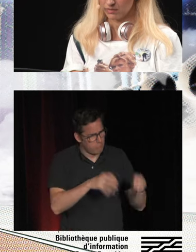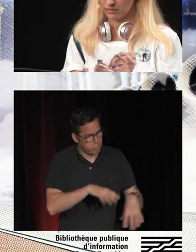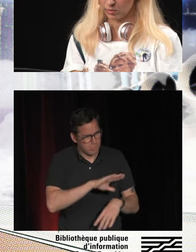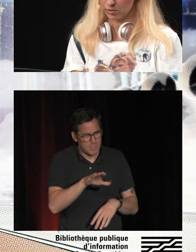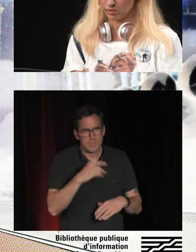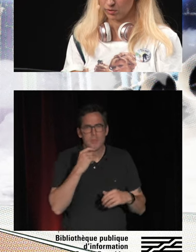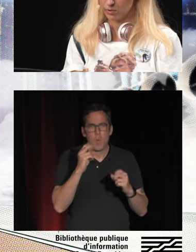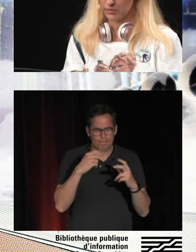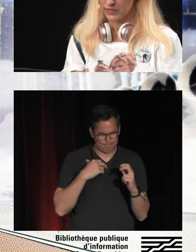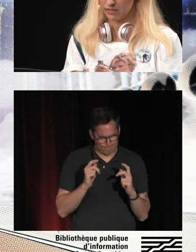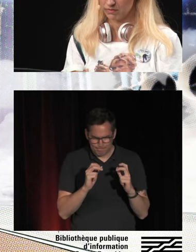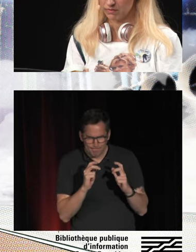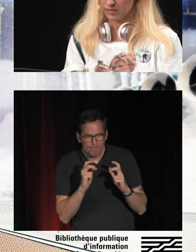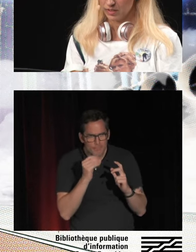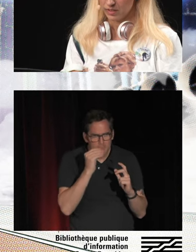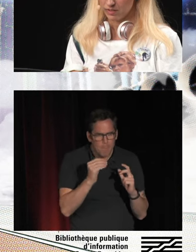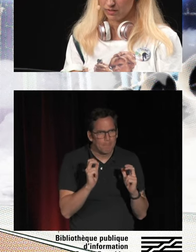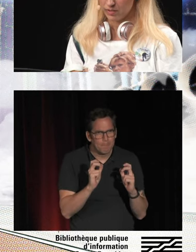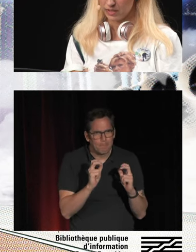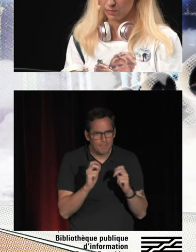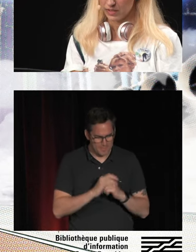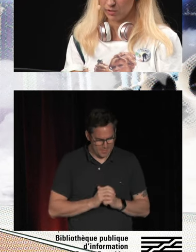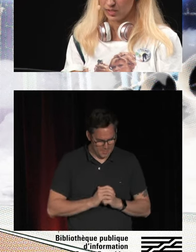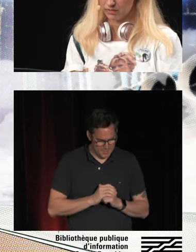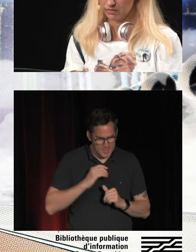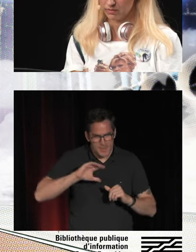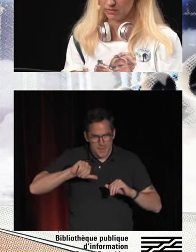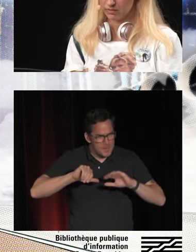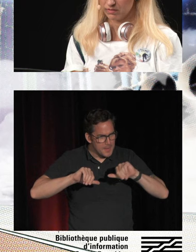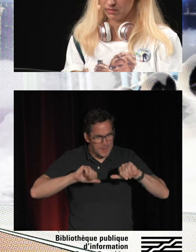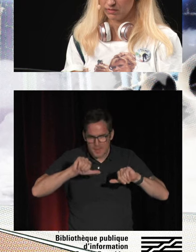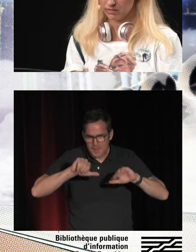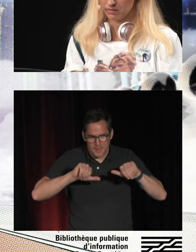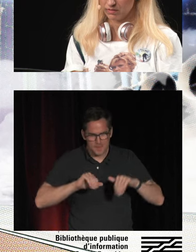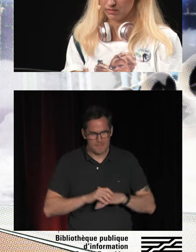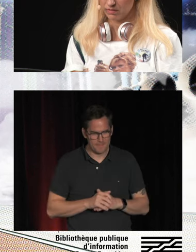Ok, donc, nous sommes ici. Ça, il faut le dégager.